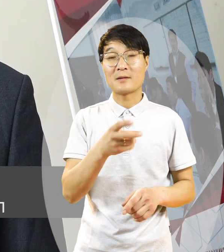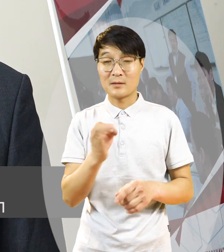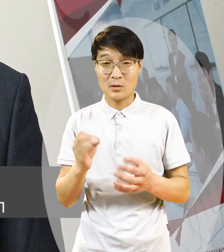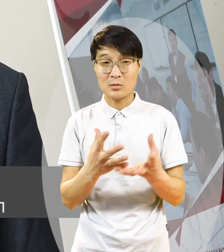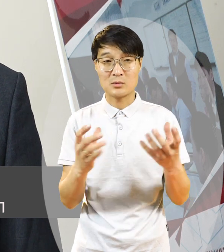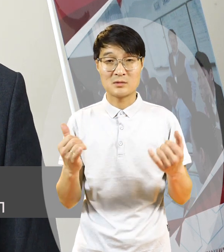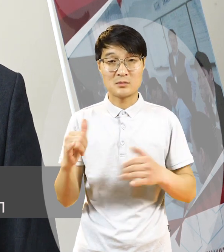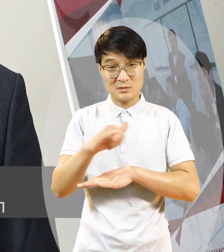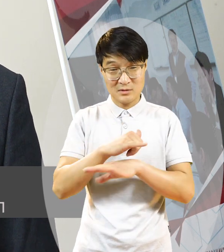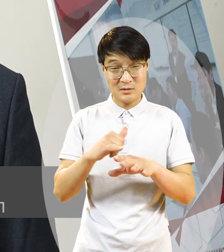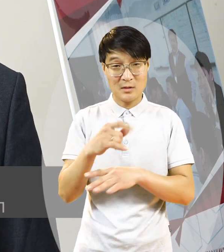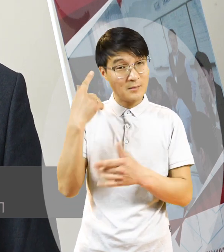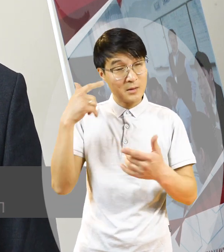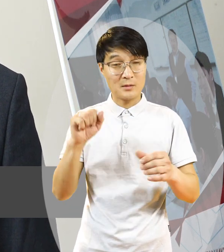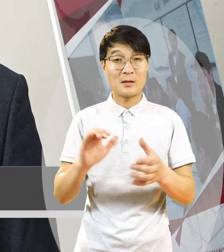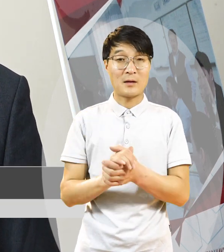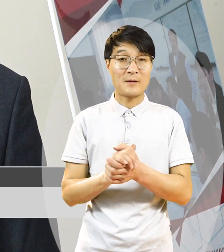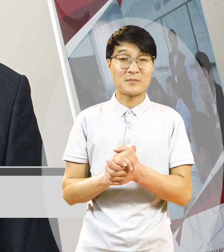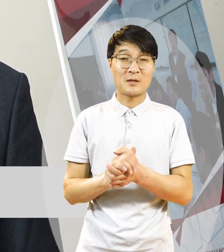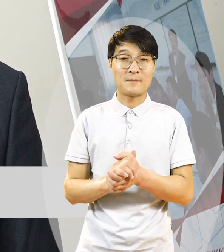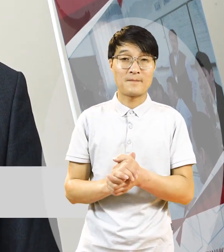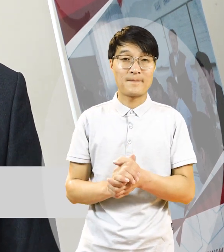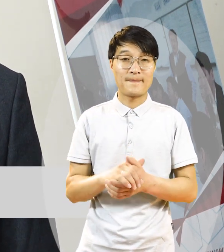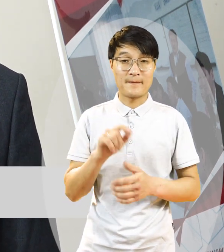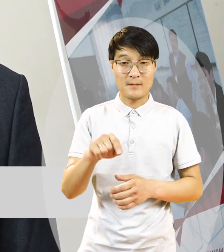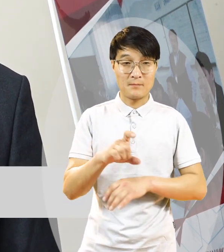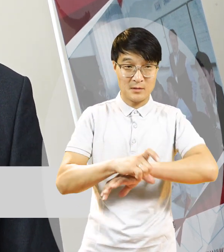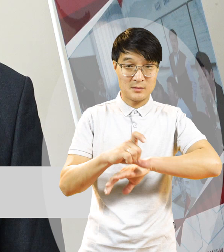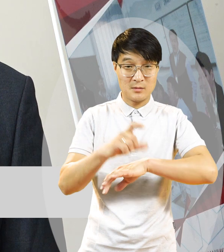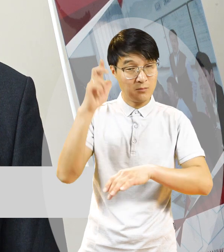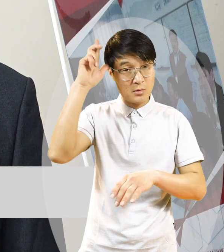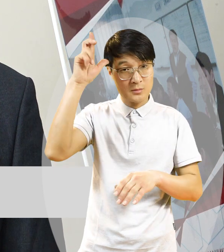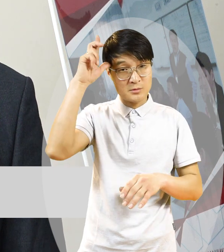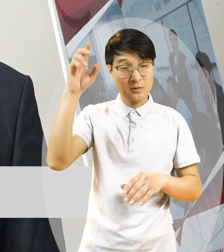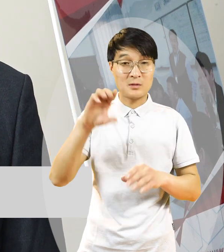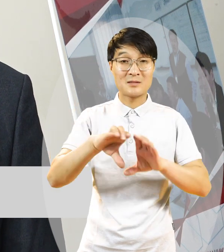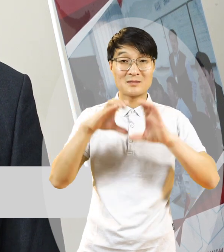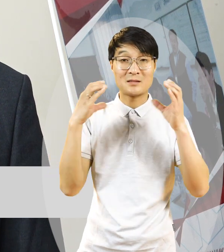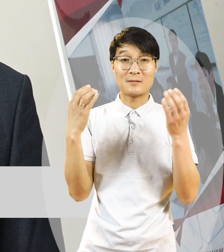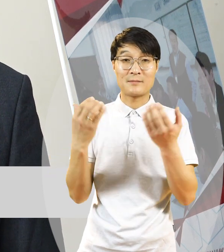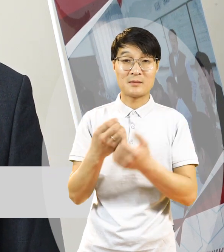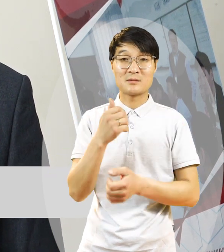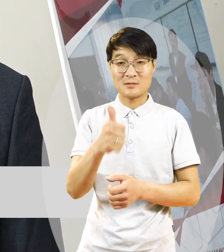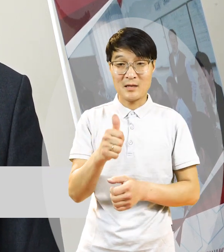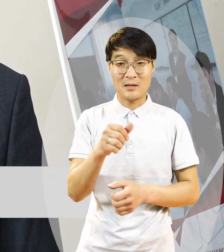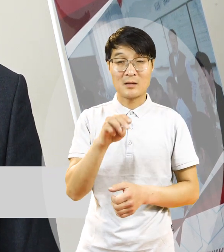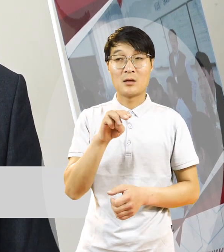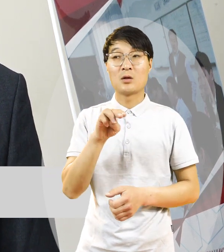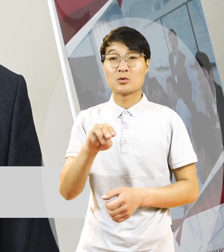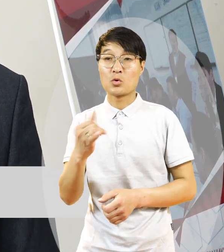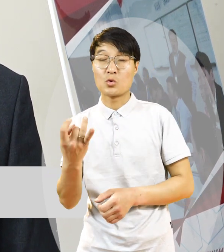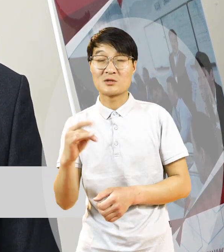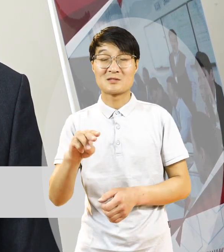техникийн болон мэрэгжлийн боловсрол сургалт төсөлтөй хамтран за мэрэгжлийн боловсролын салбарын донд сайн туршлагыг одоо